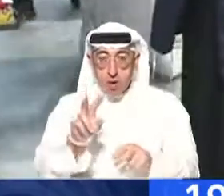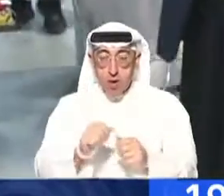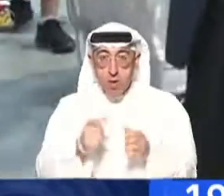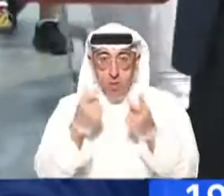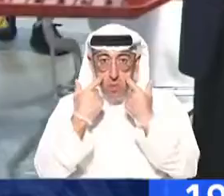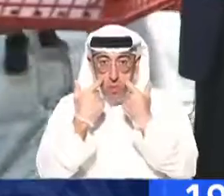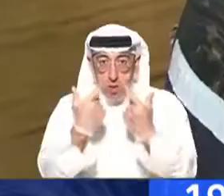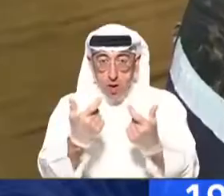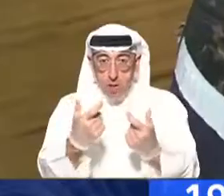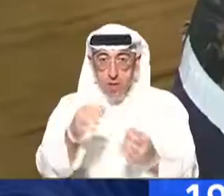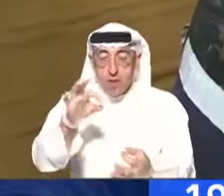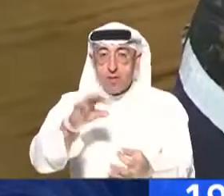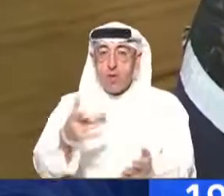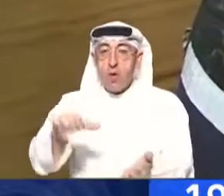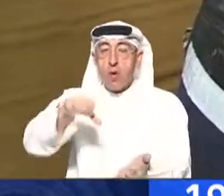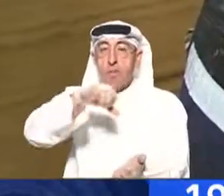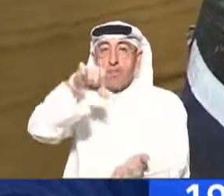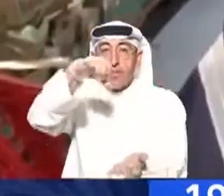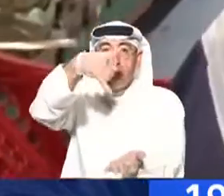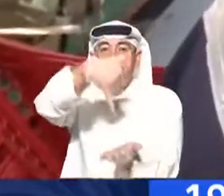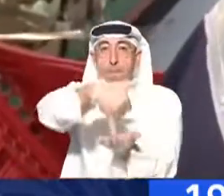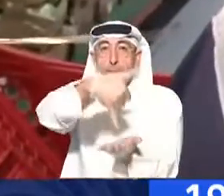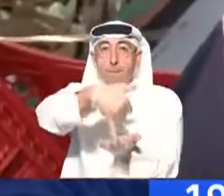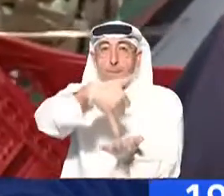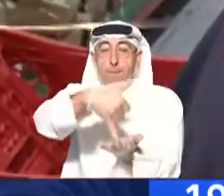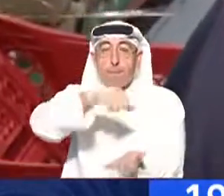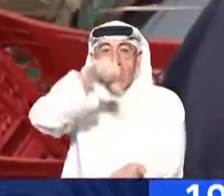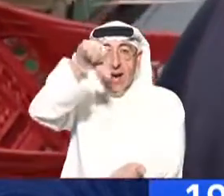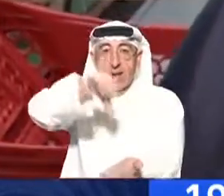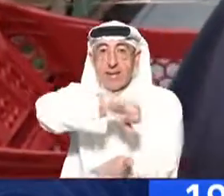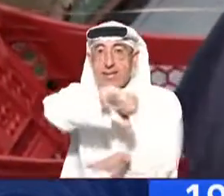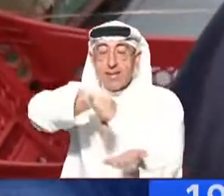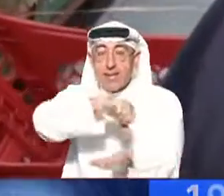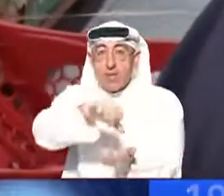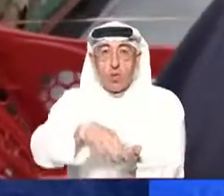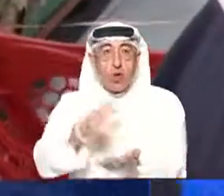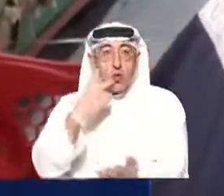للتأكد من مدى انسيابية سير عمليات البيع وتسليم المواد الغذائية لمستحقيها.